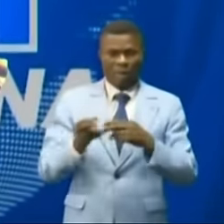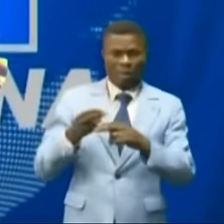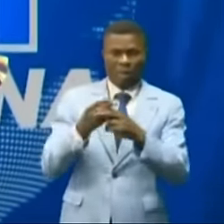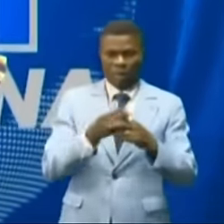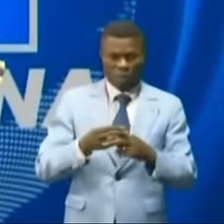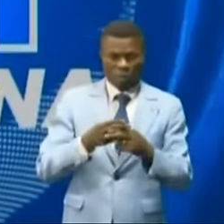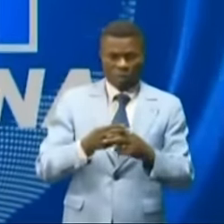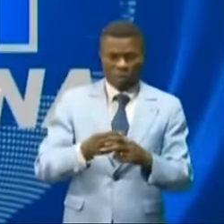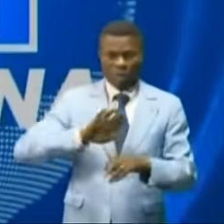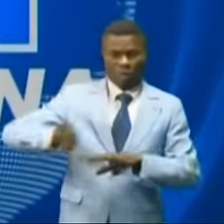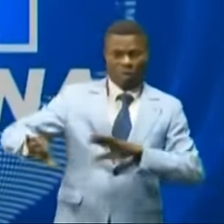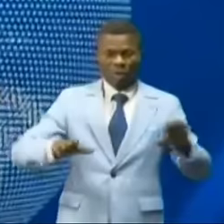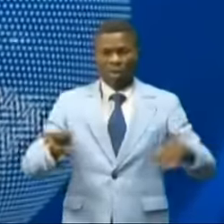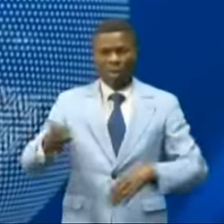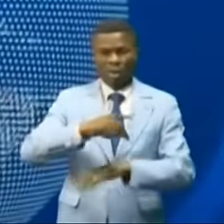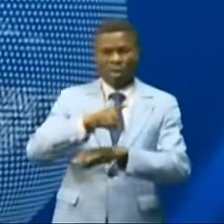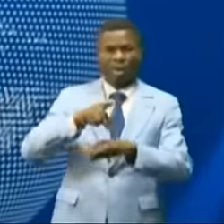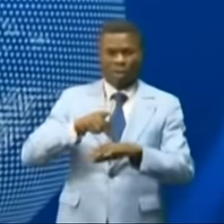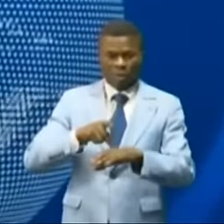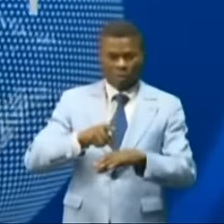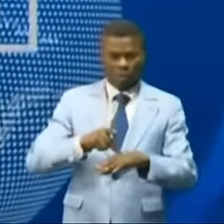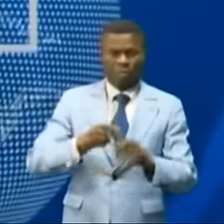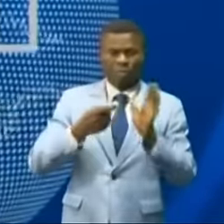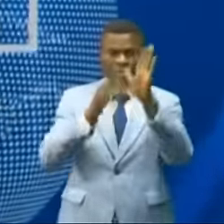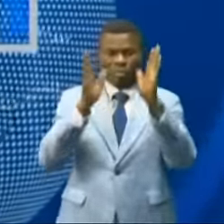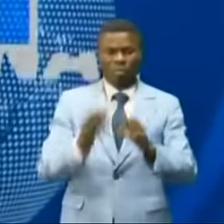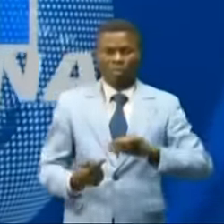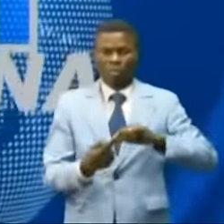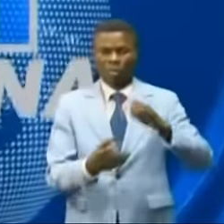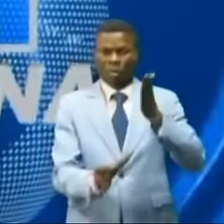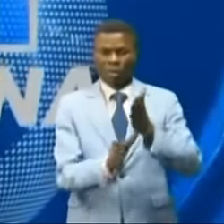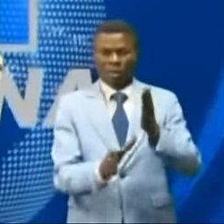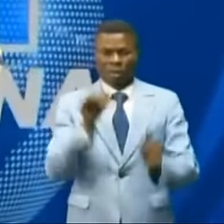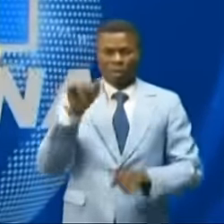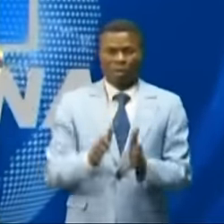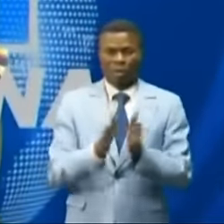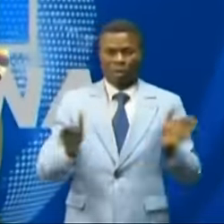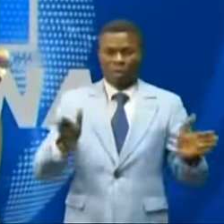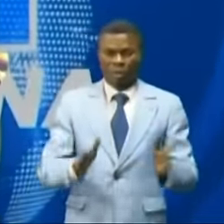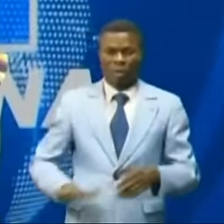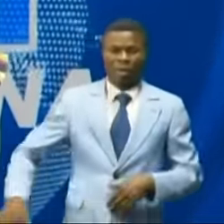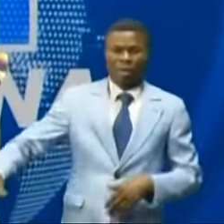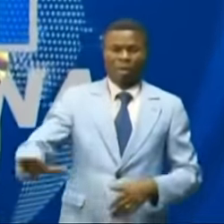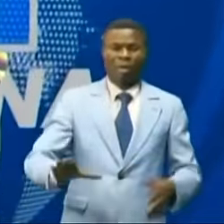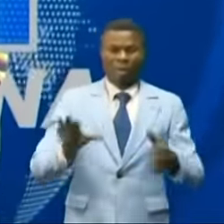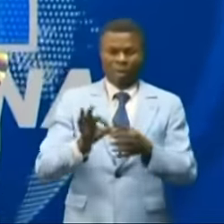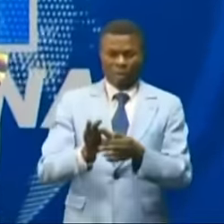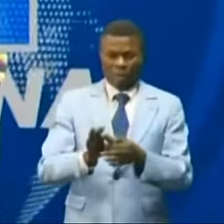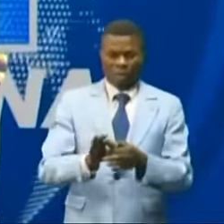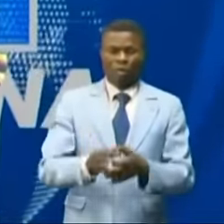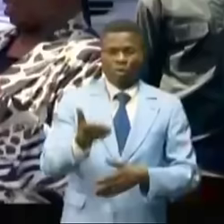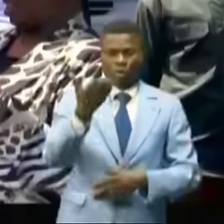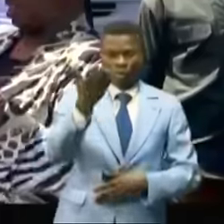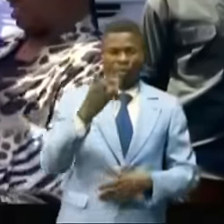sécurité, décentralisation et le représentant spécial adjoint du secrétaire général des Nations Unies, Fifi